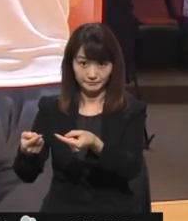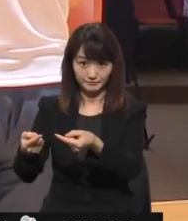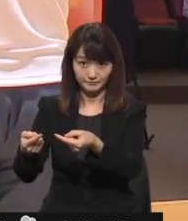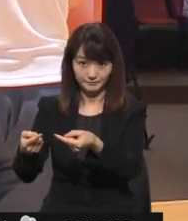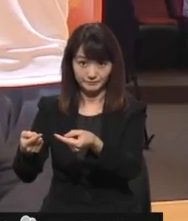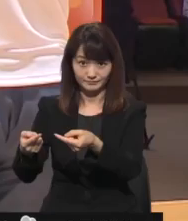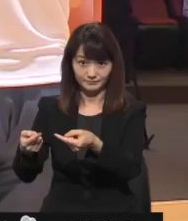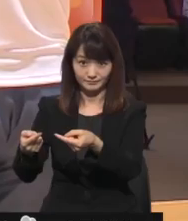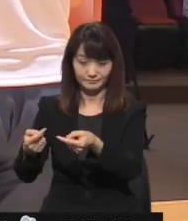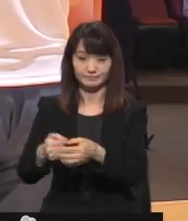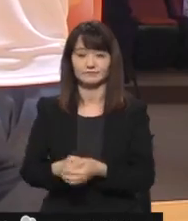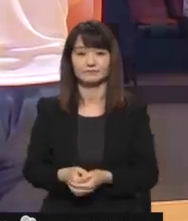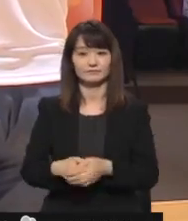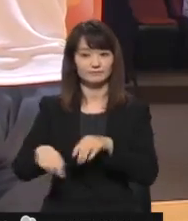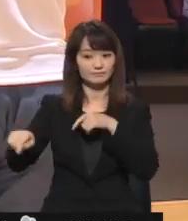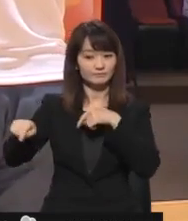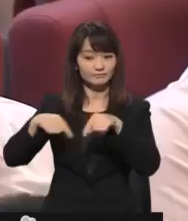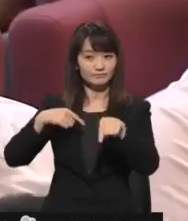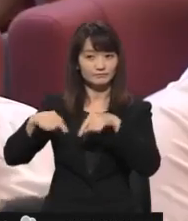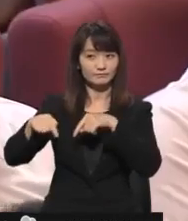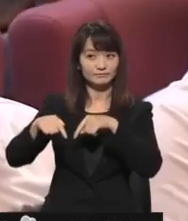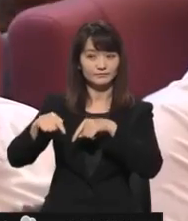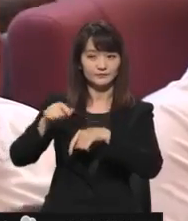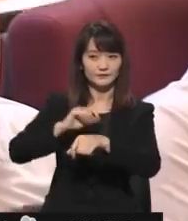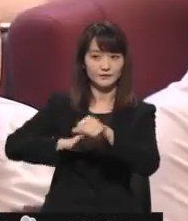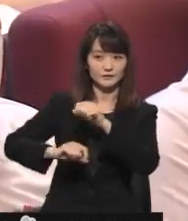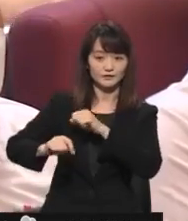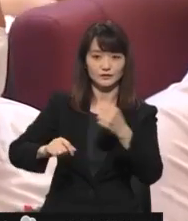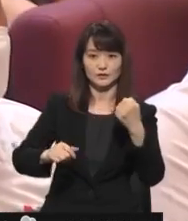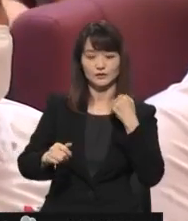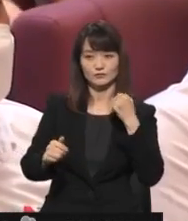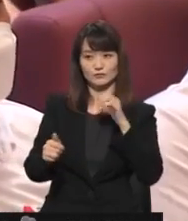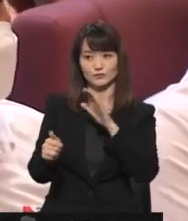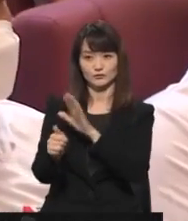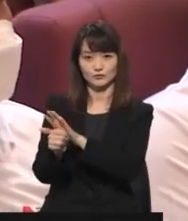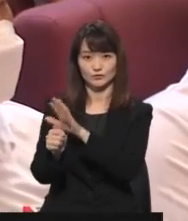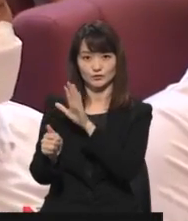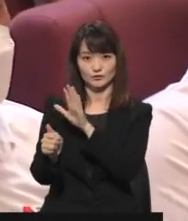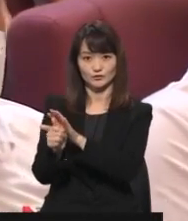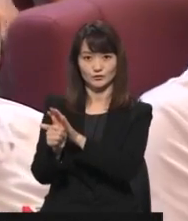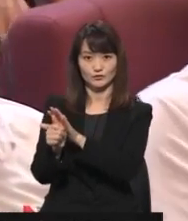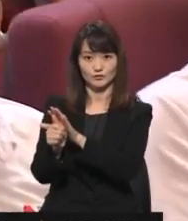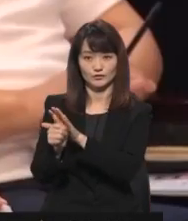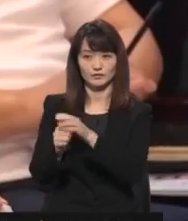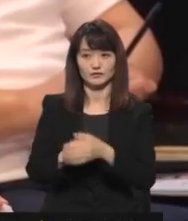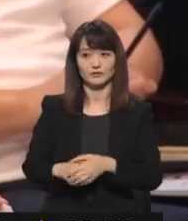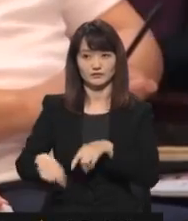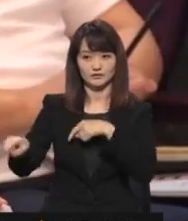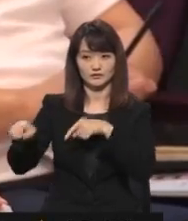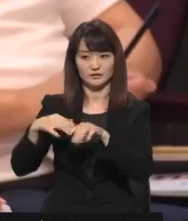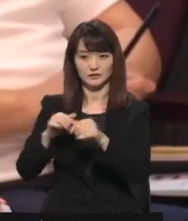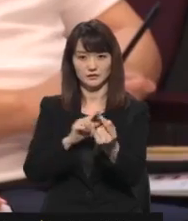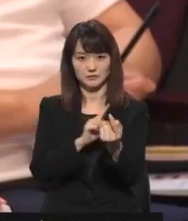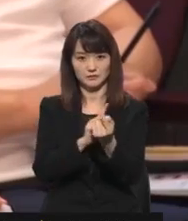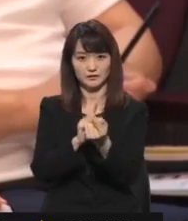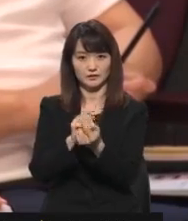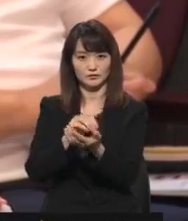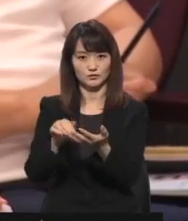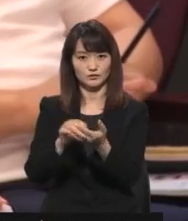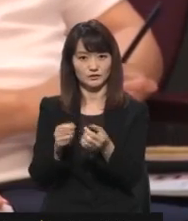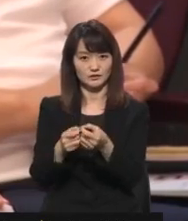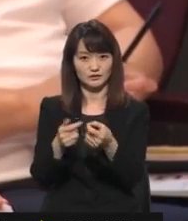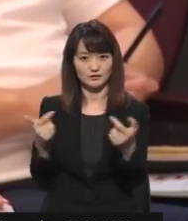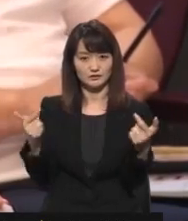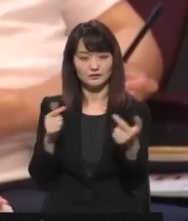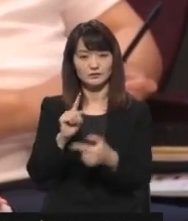그 경우 정치에 적극적으로 좀 힘 보이려고 하는 것 아니까 어 정초에 접촉을 늘리려고 하는 것 아닌가 이런 생각도 해봐요 어떻게 소스 그